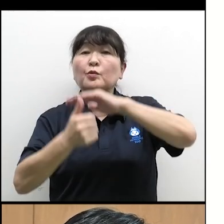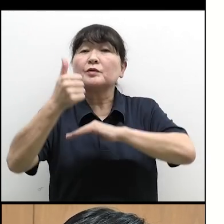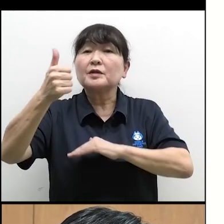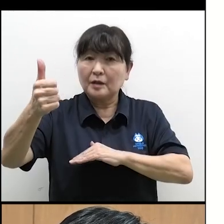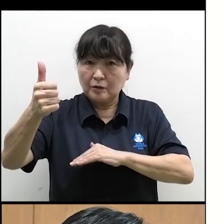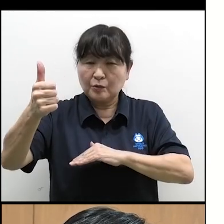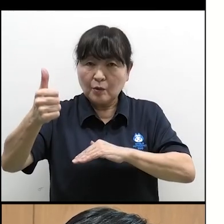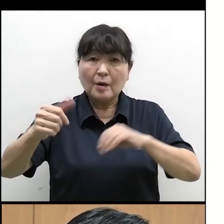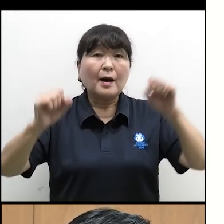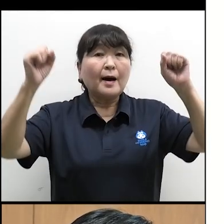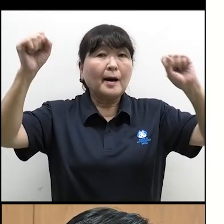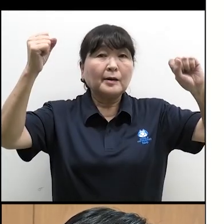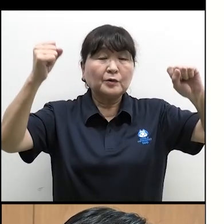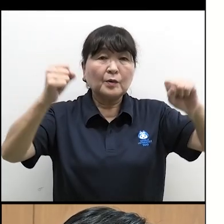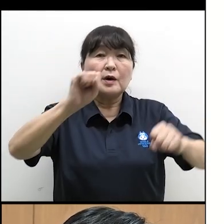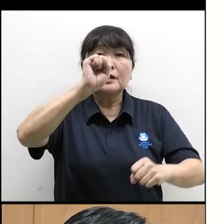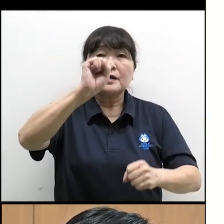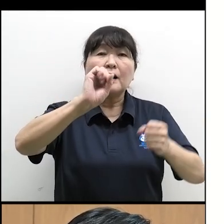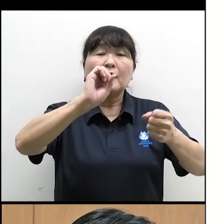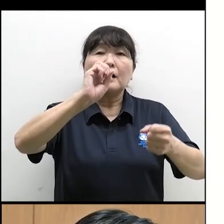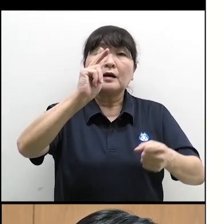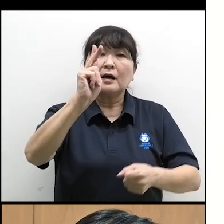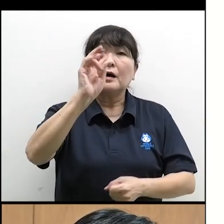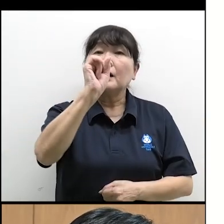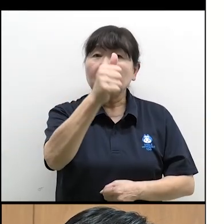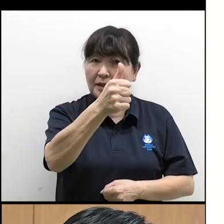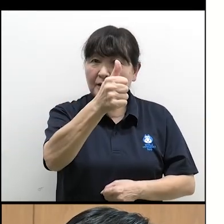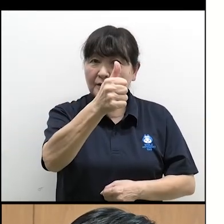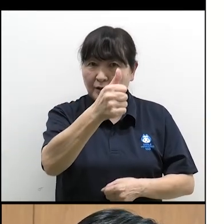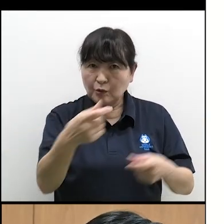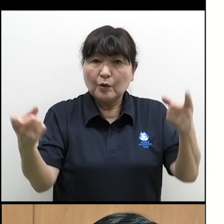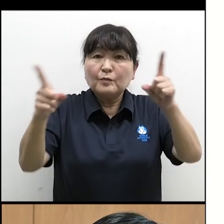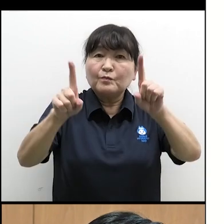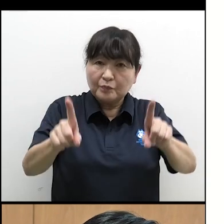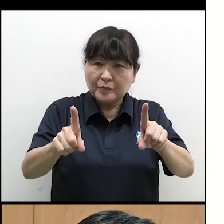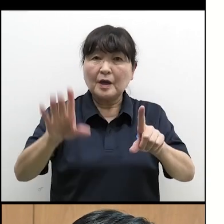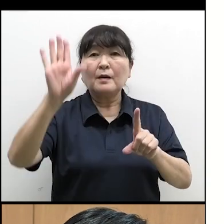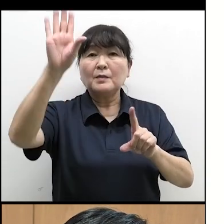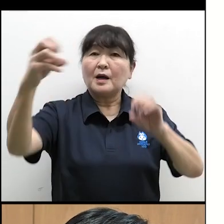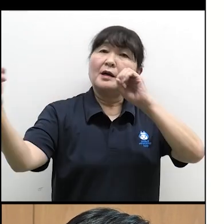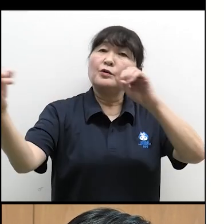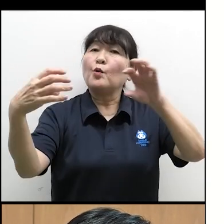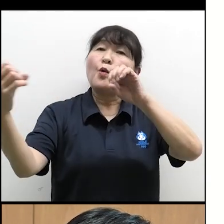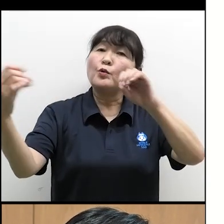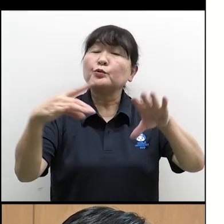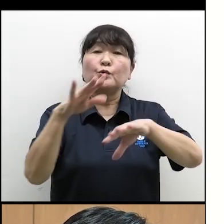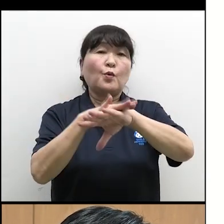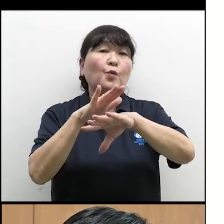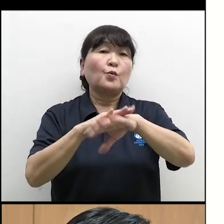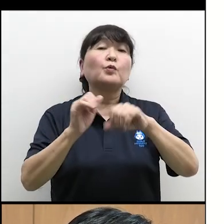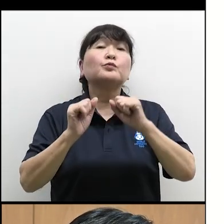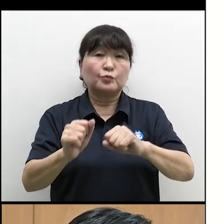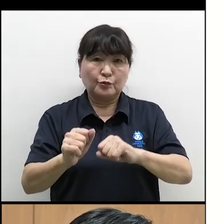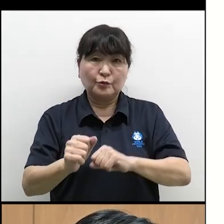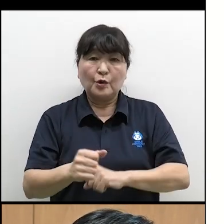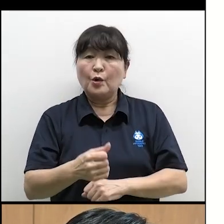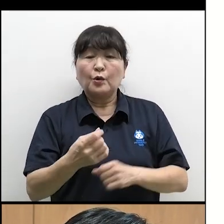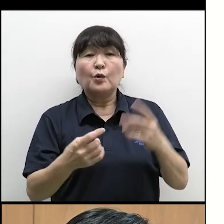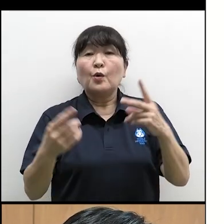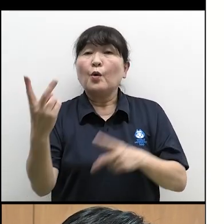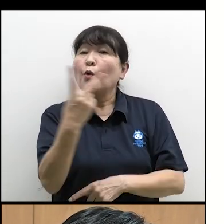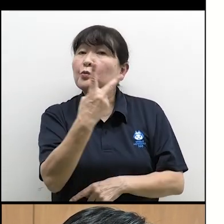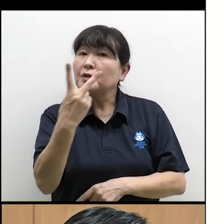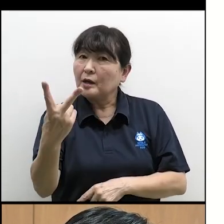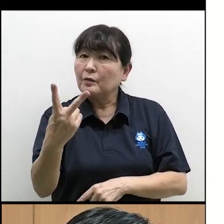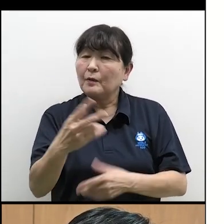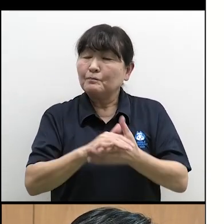堺雅人さんとの宮崎未来トークを予定をしております。 このお二人は非常に親しくされており、二人